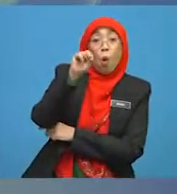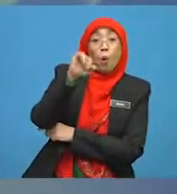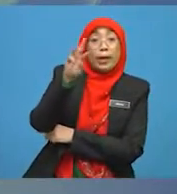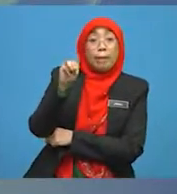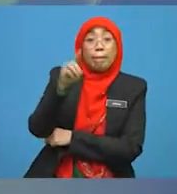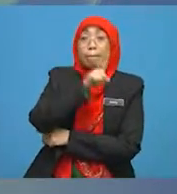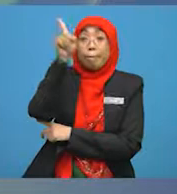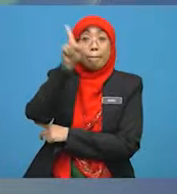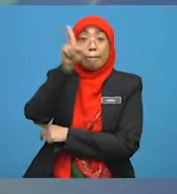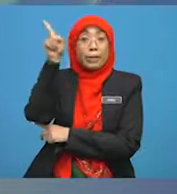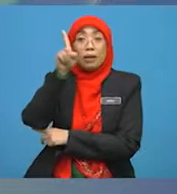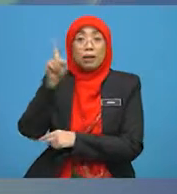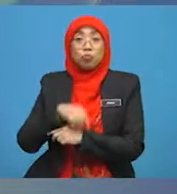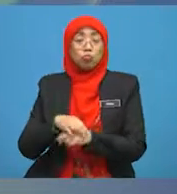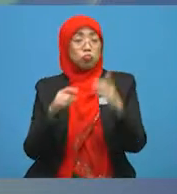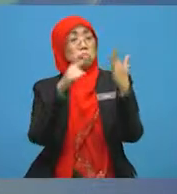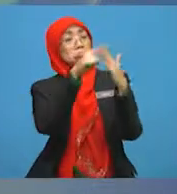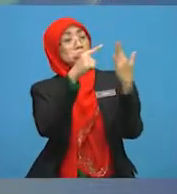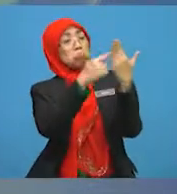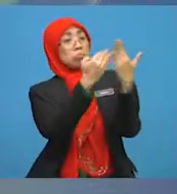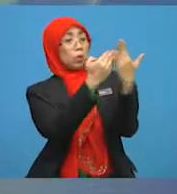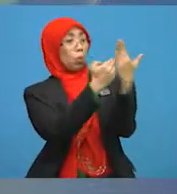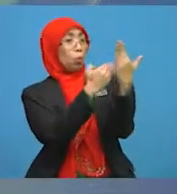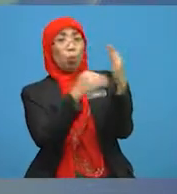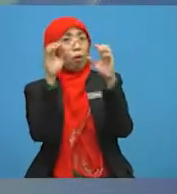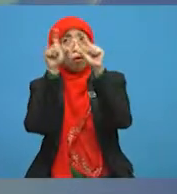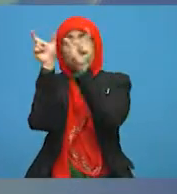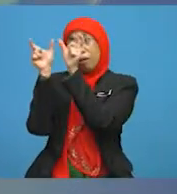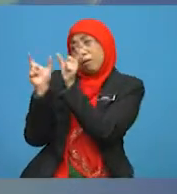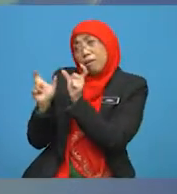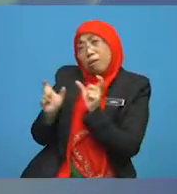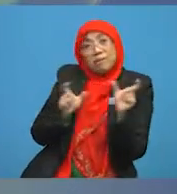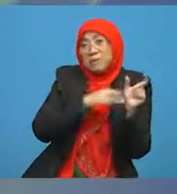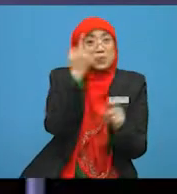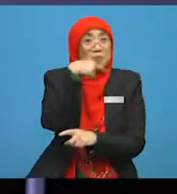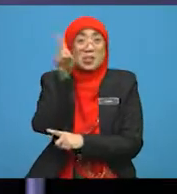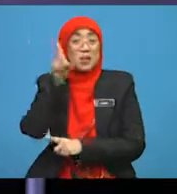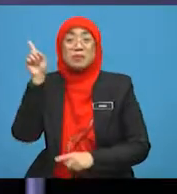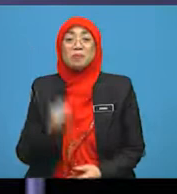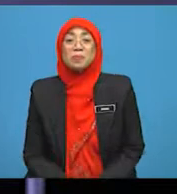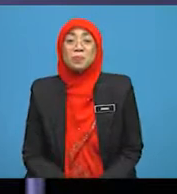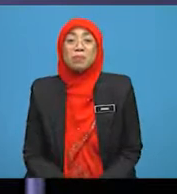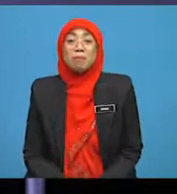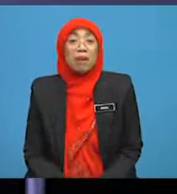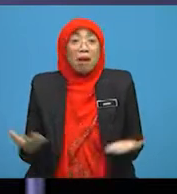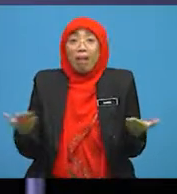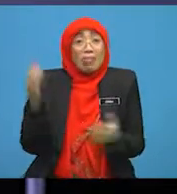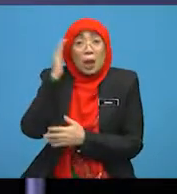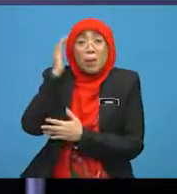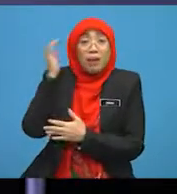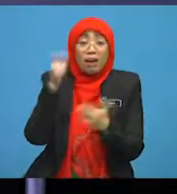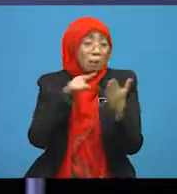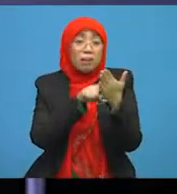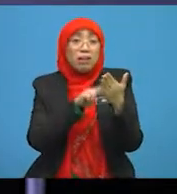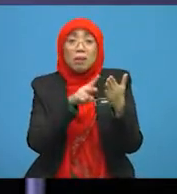hiponim, homonim, mironim dan polisemi. Apakah maksud dan cara